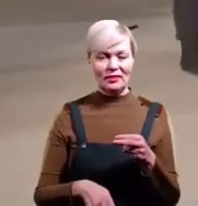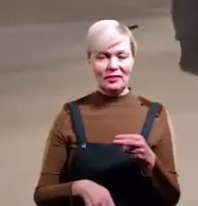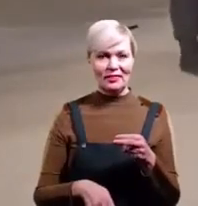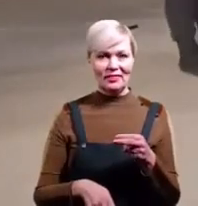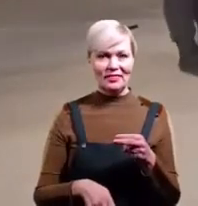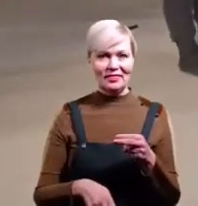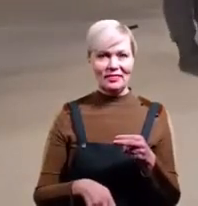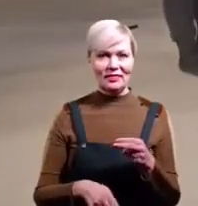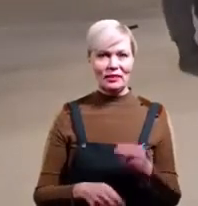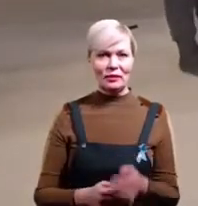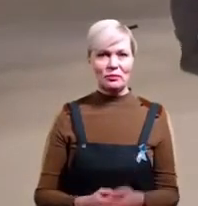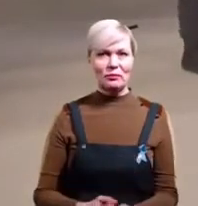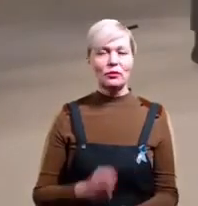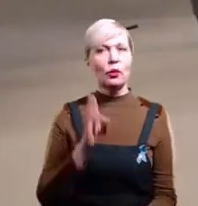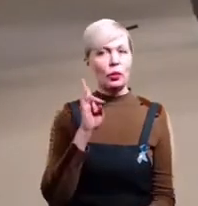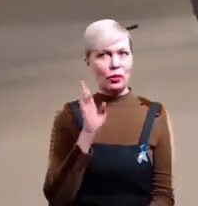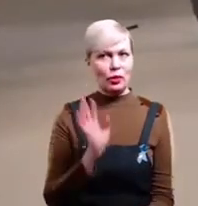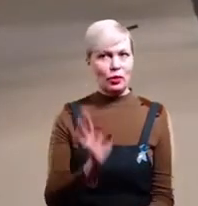Но